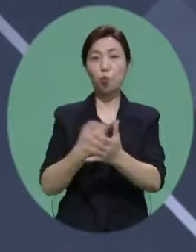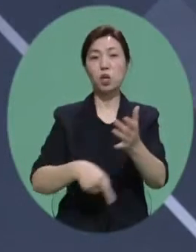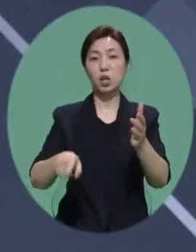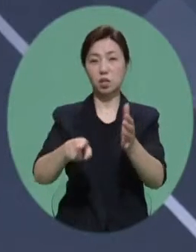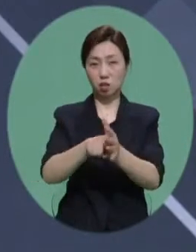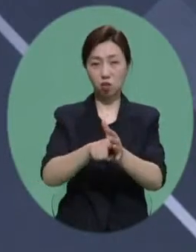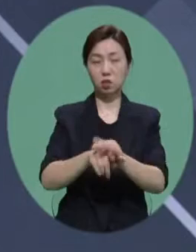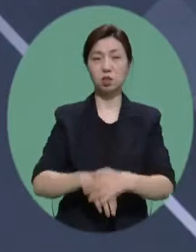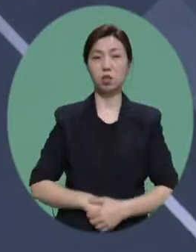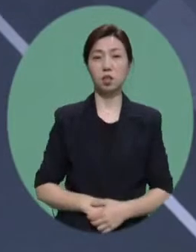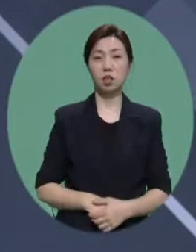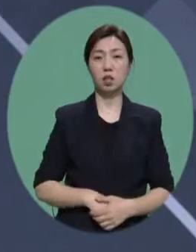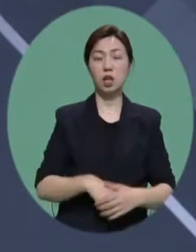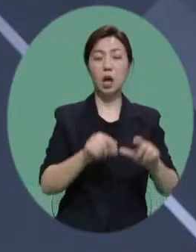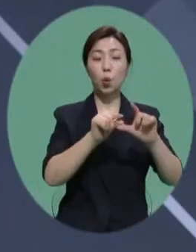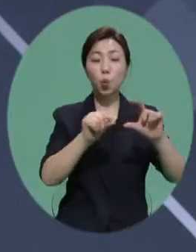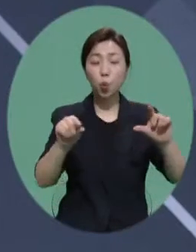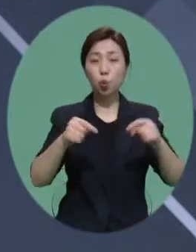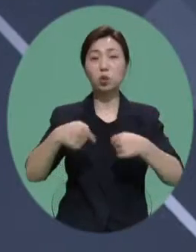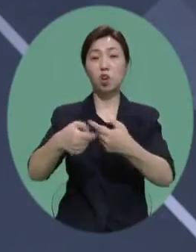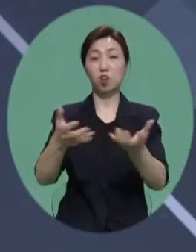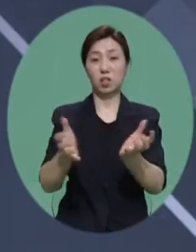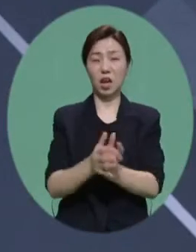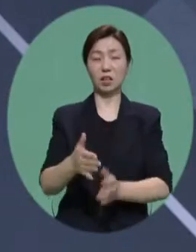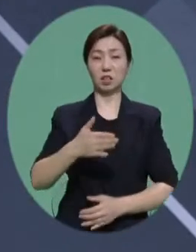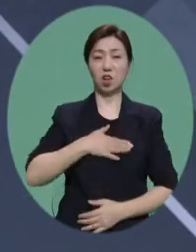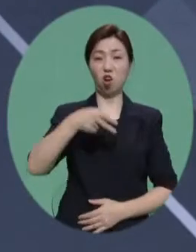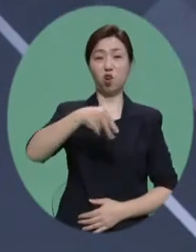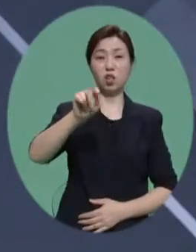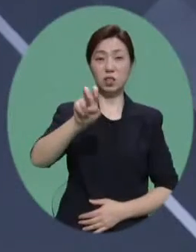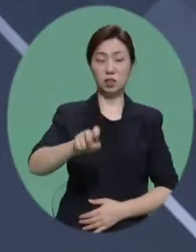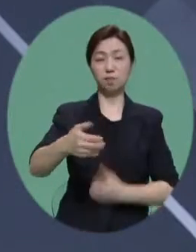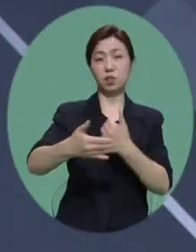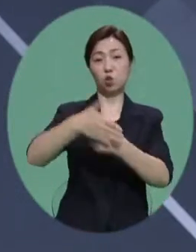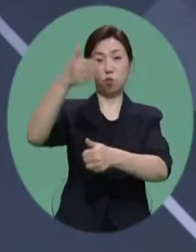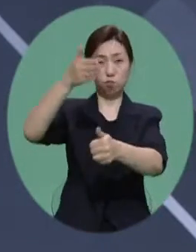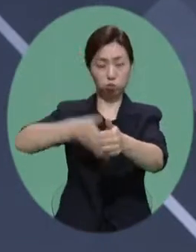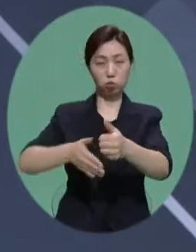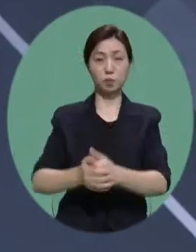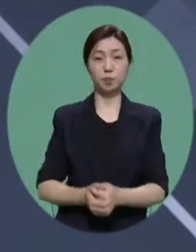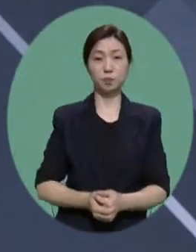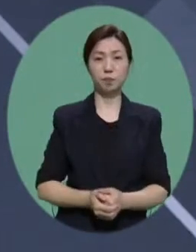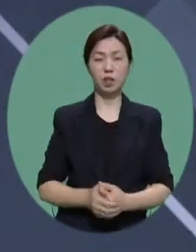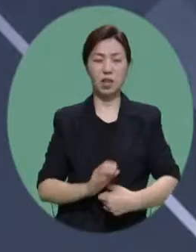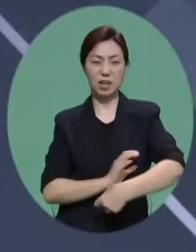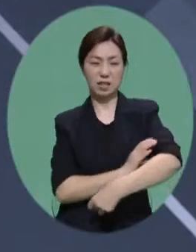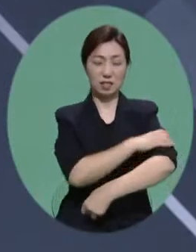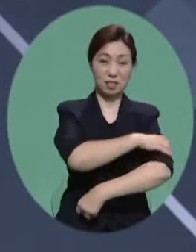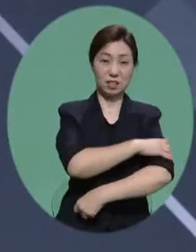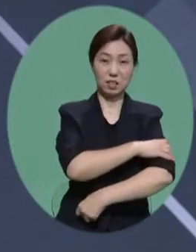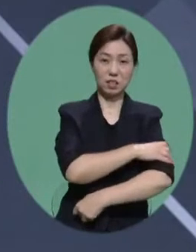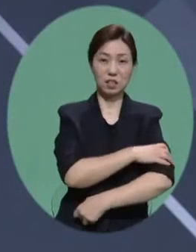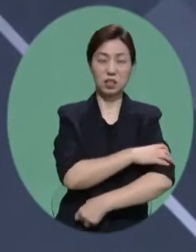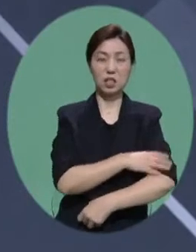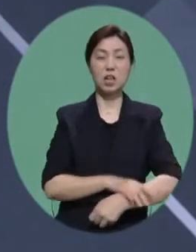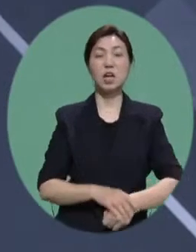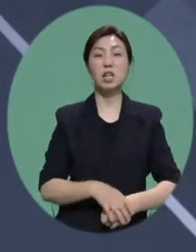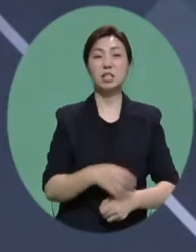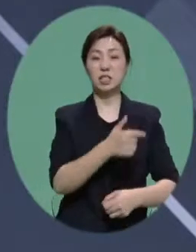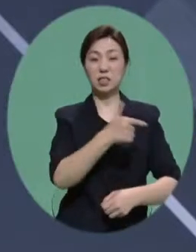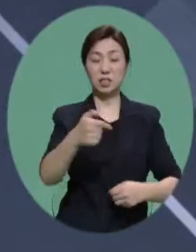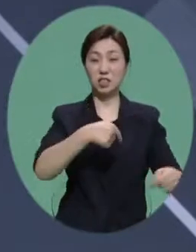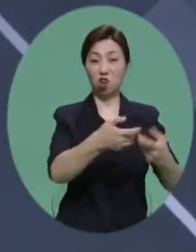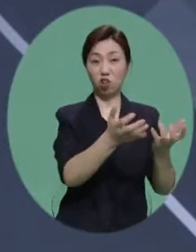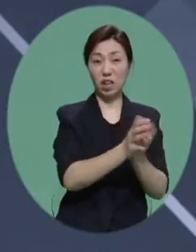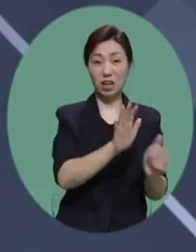어 소수 당 저 심상정 에게 표를 주셔야 합니다 양당 에게 표를 주면 양당 독점